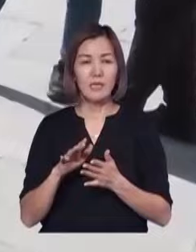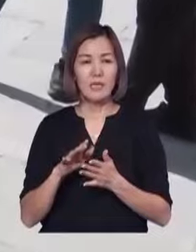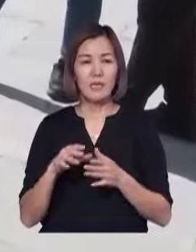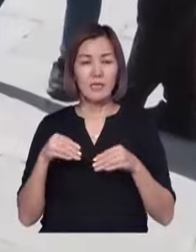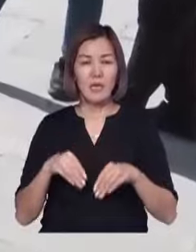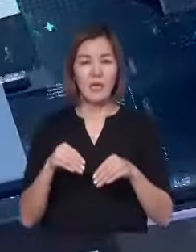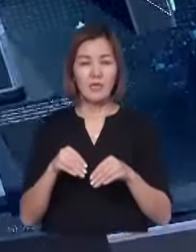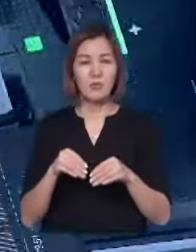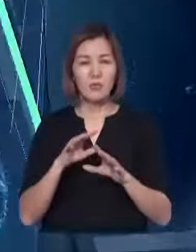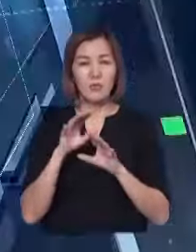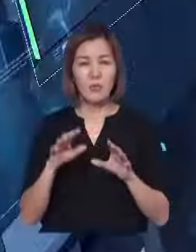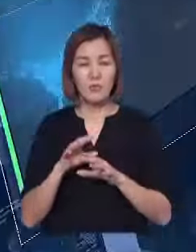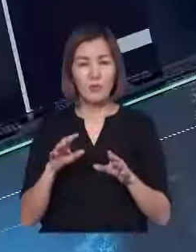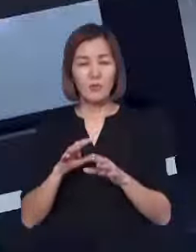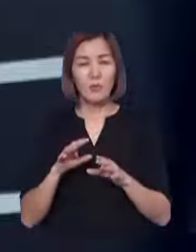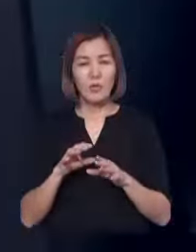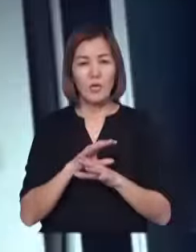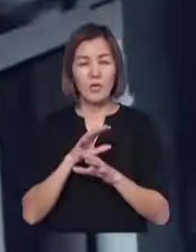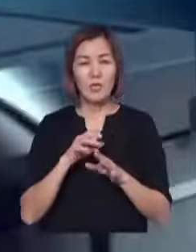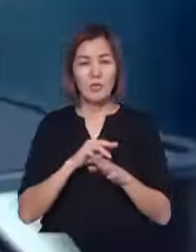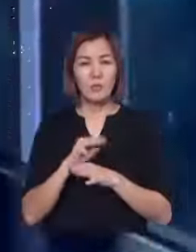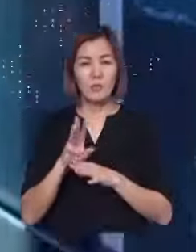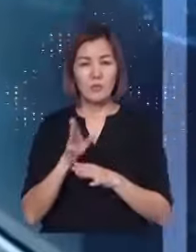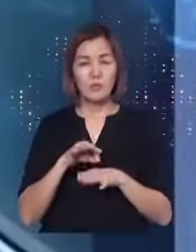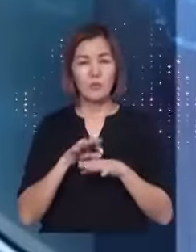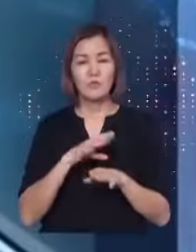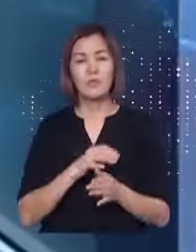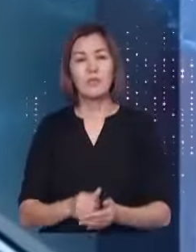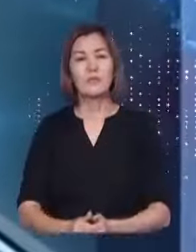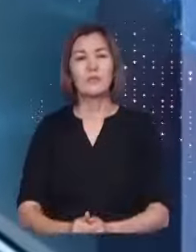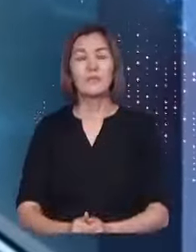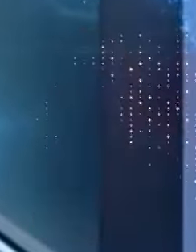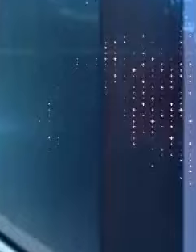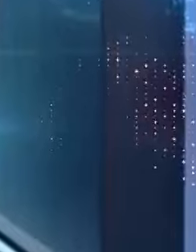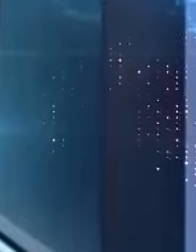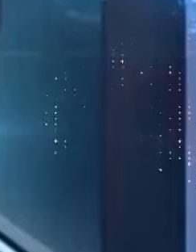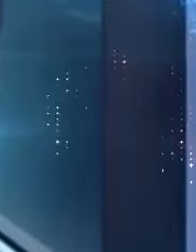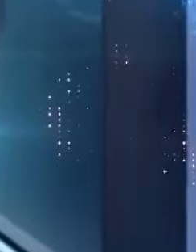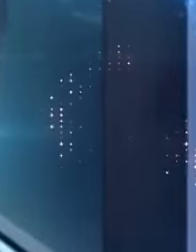баптау жұмыстары жүргізіледі. Ақбота Оралғызы, Жайдарбек Нұрбек, Жетісу арнасы, Алматы облысынан.